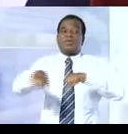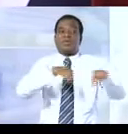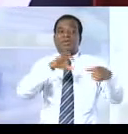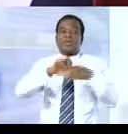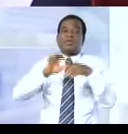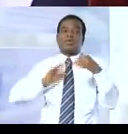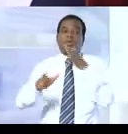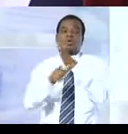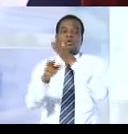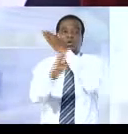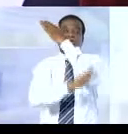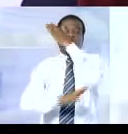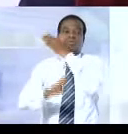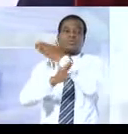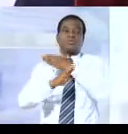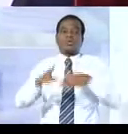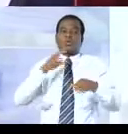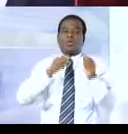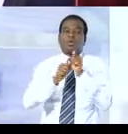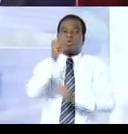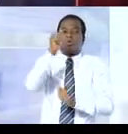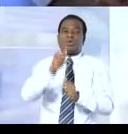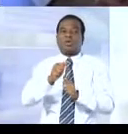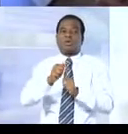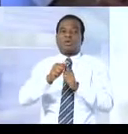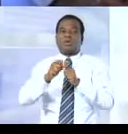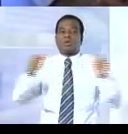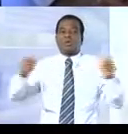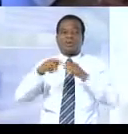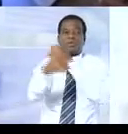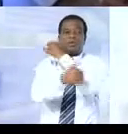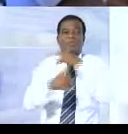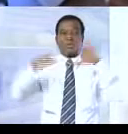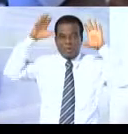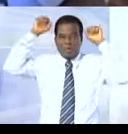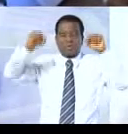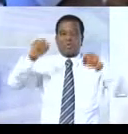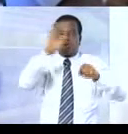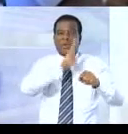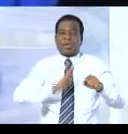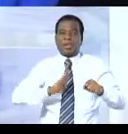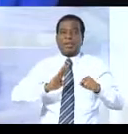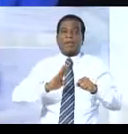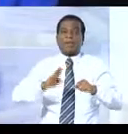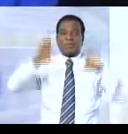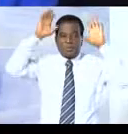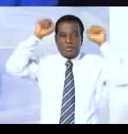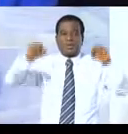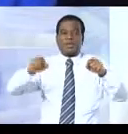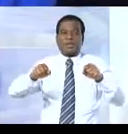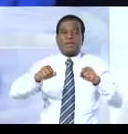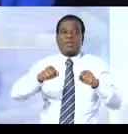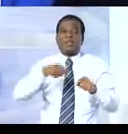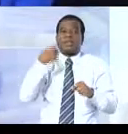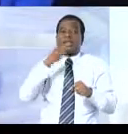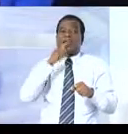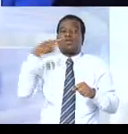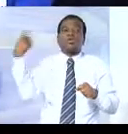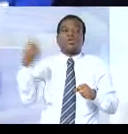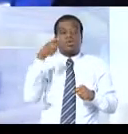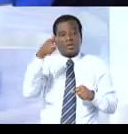notre sous-région une des plus prospères du monde. Le président du Bénin, Yahya Boni, président en exercice du Conseil